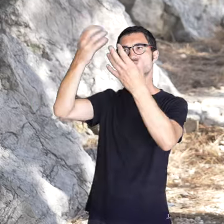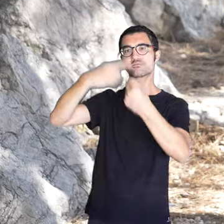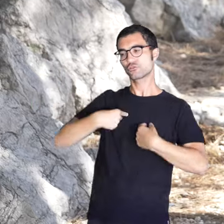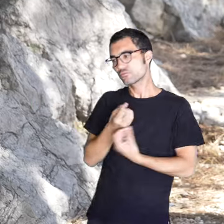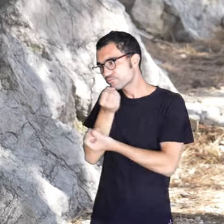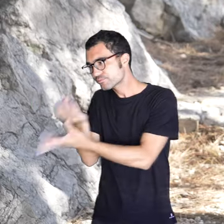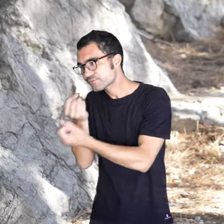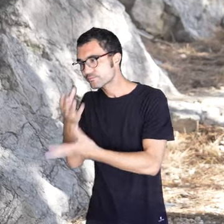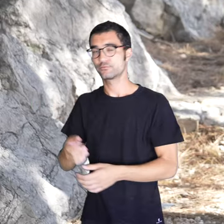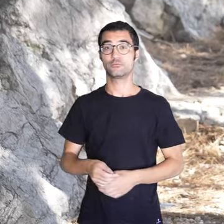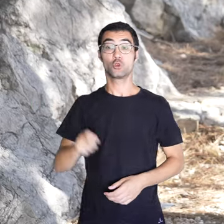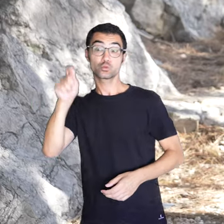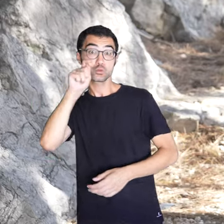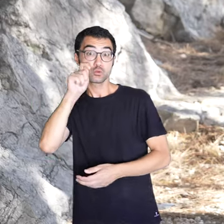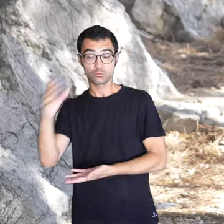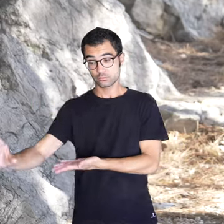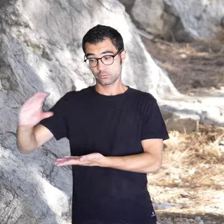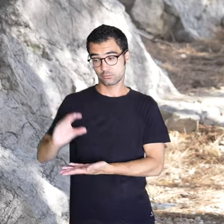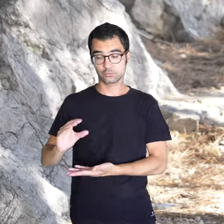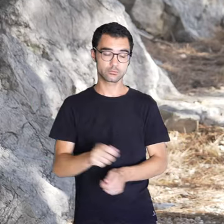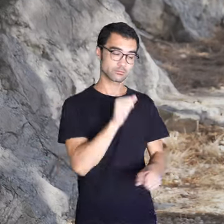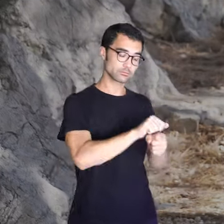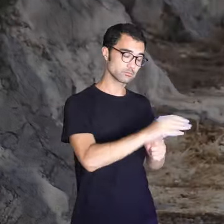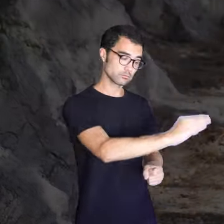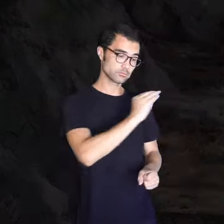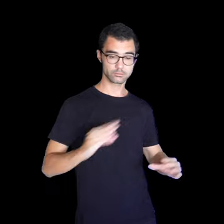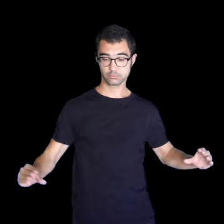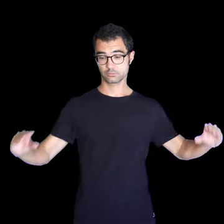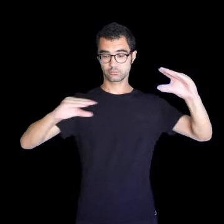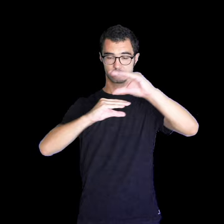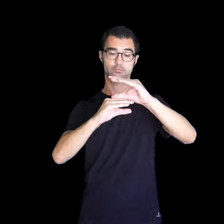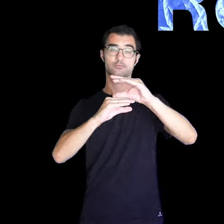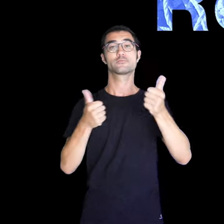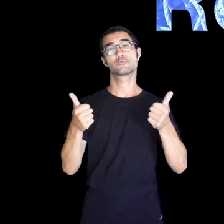turisme, sí que un bonus, o sigui, una manera sostenible.